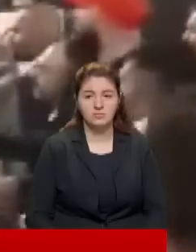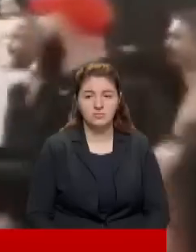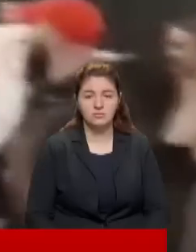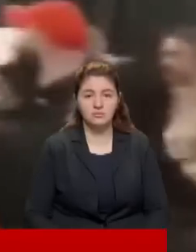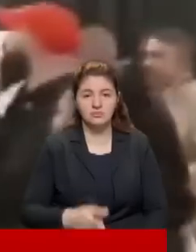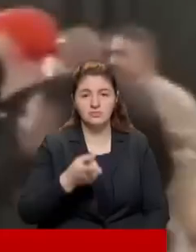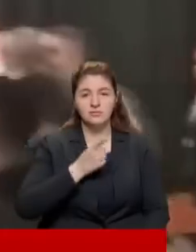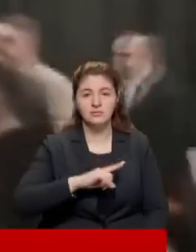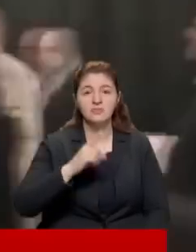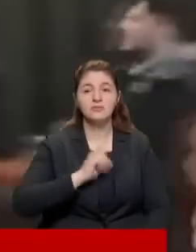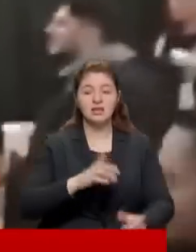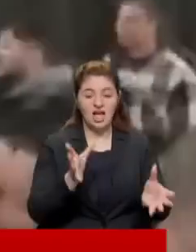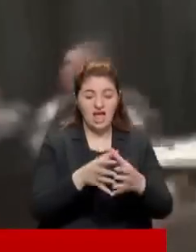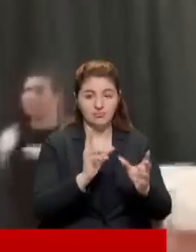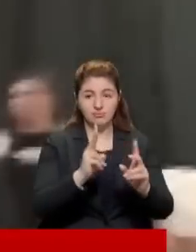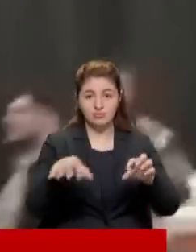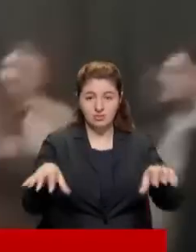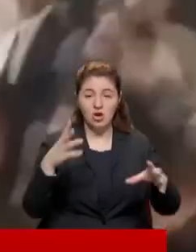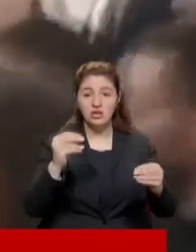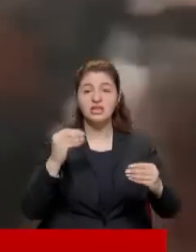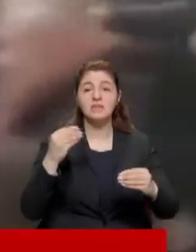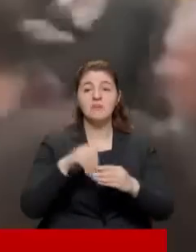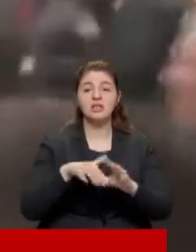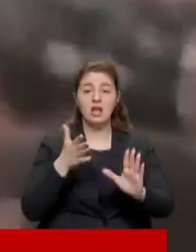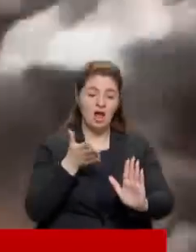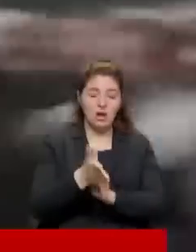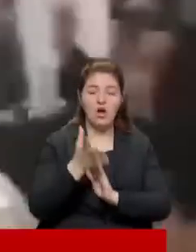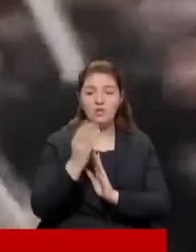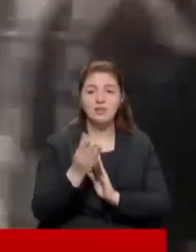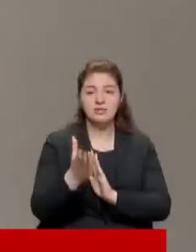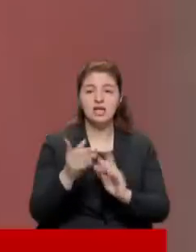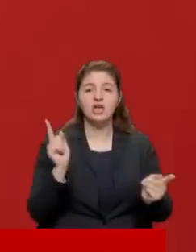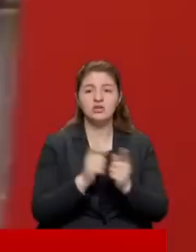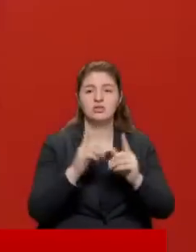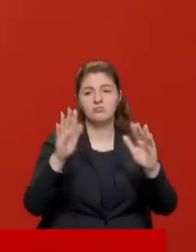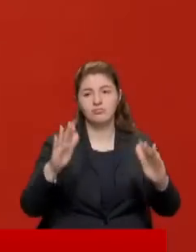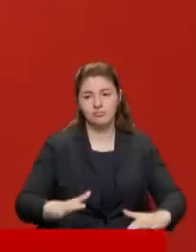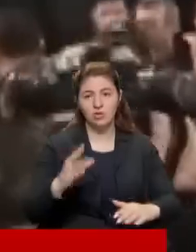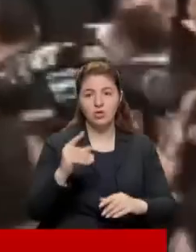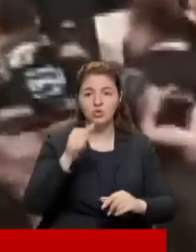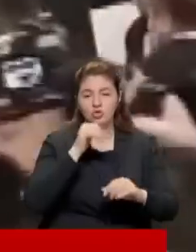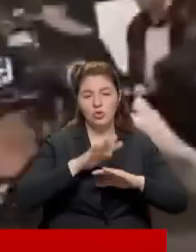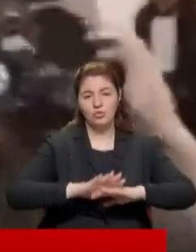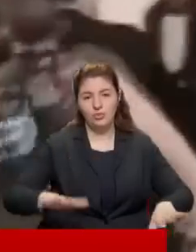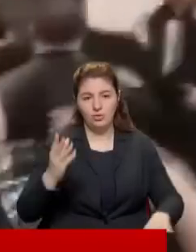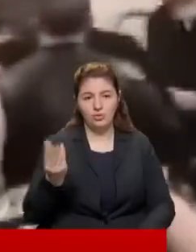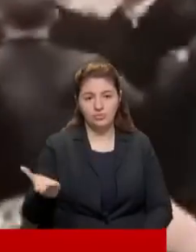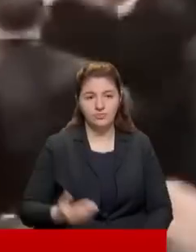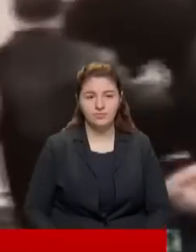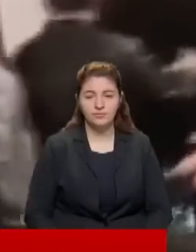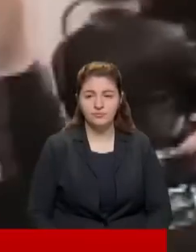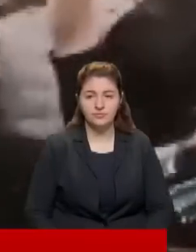Aday adayları ve ekipleri arasında yaşanan kavga İYİ Partililerin araya girmesiyle kısa sürede son buldu. Sular duruldu.